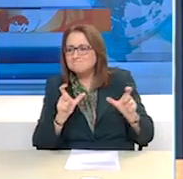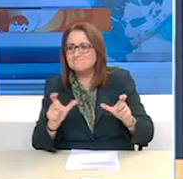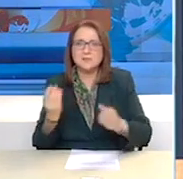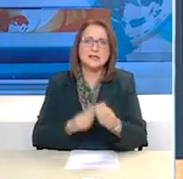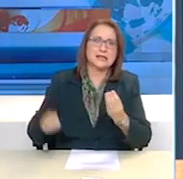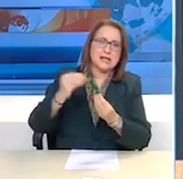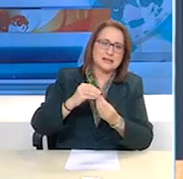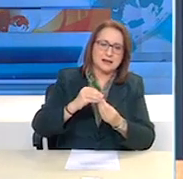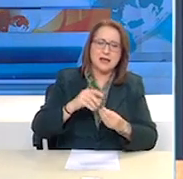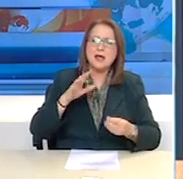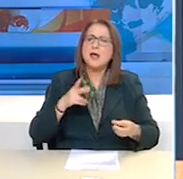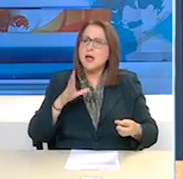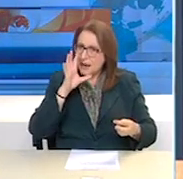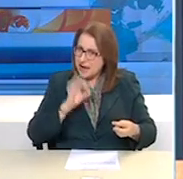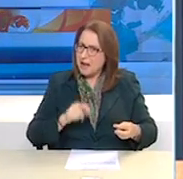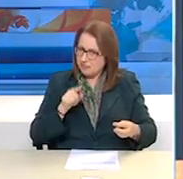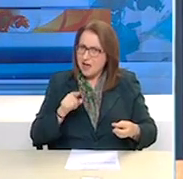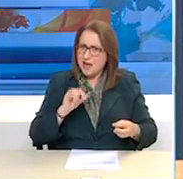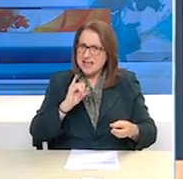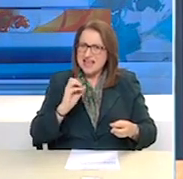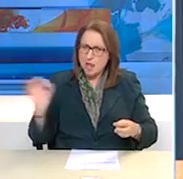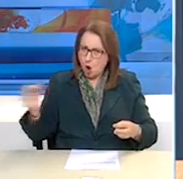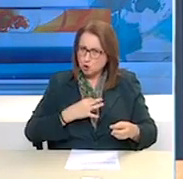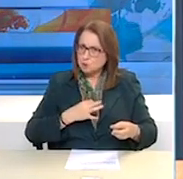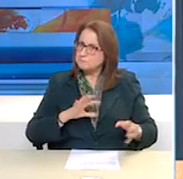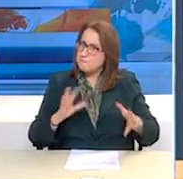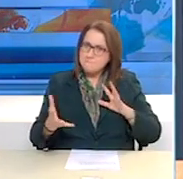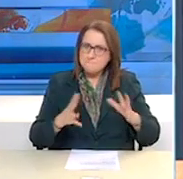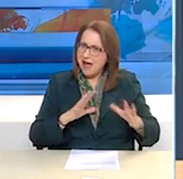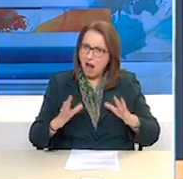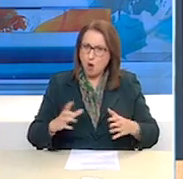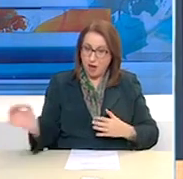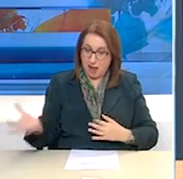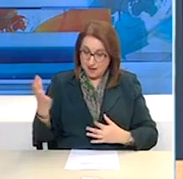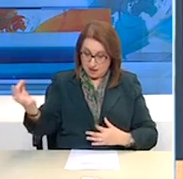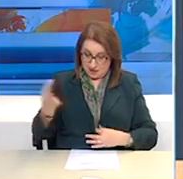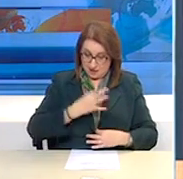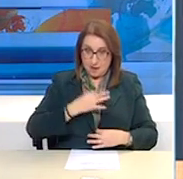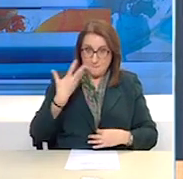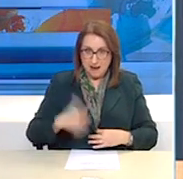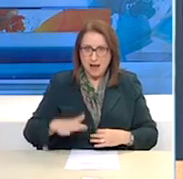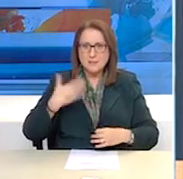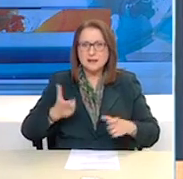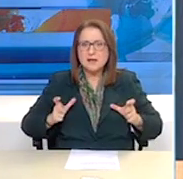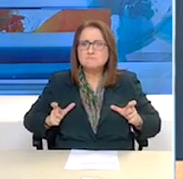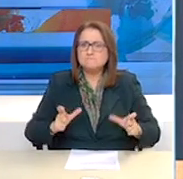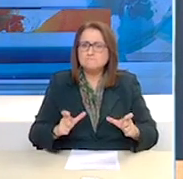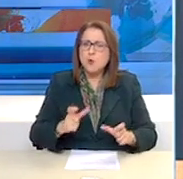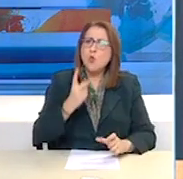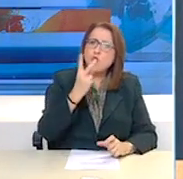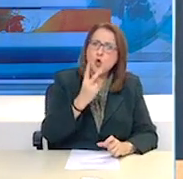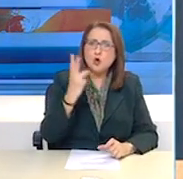από ό,τι φαίνεται ο ιός καταλείπει ανοσία, η οποία θα διαρκεί για κάποιο σημαντικό χρονικό διάστημα. Μερικοί μιλάνε και για 2 και 3